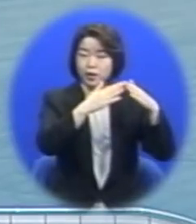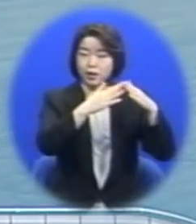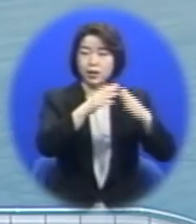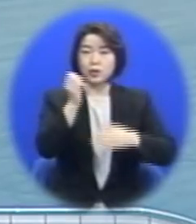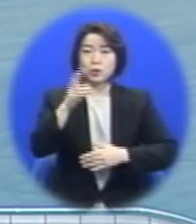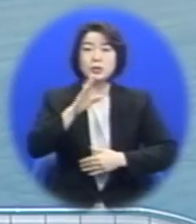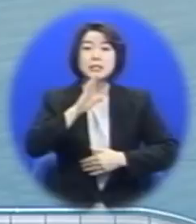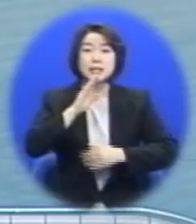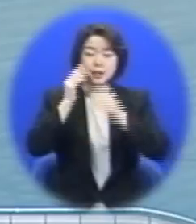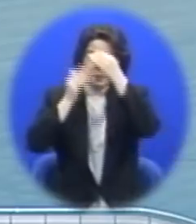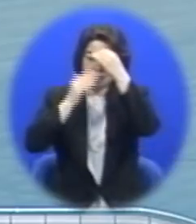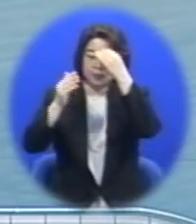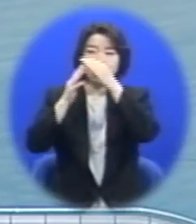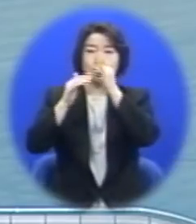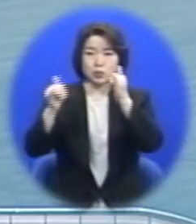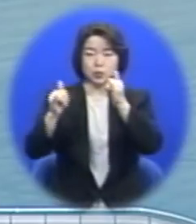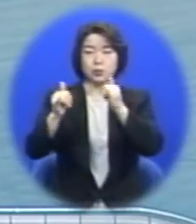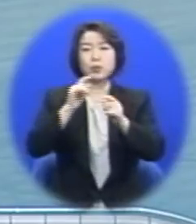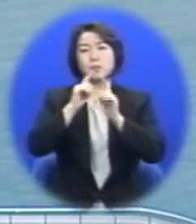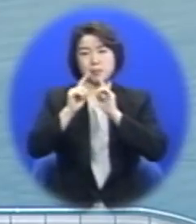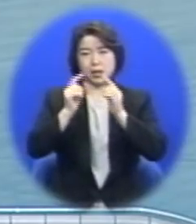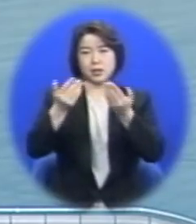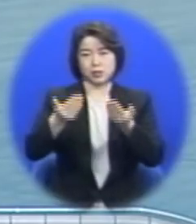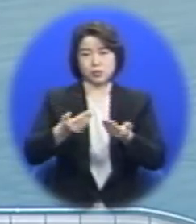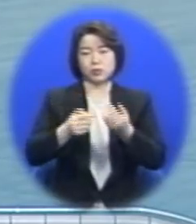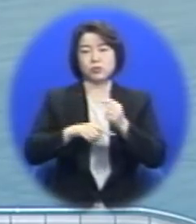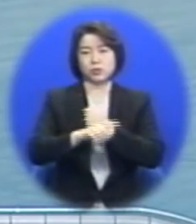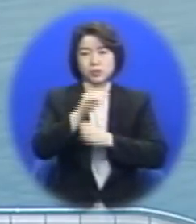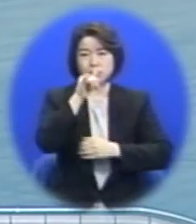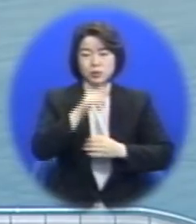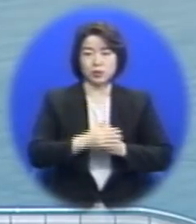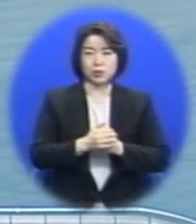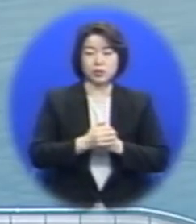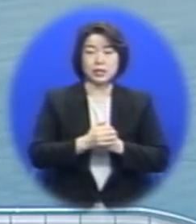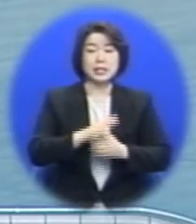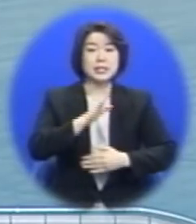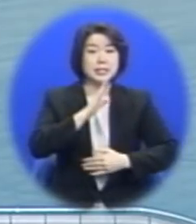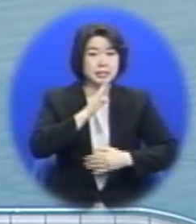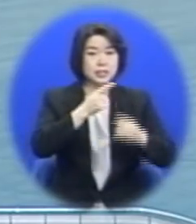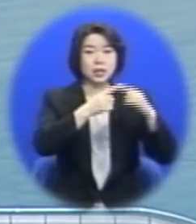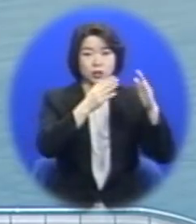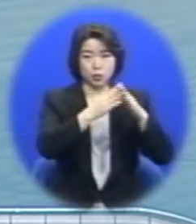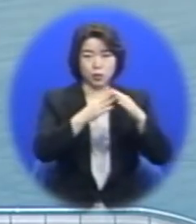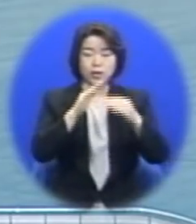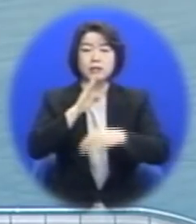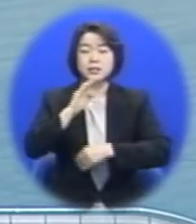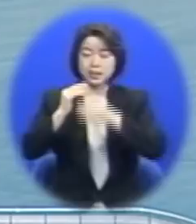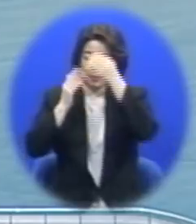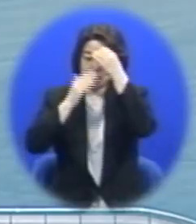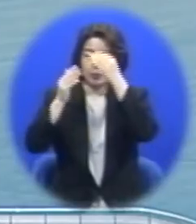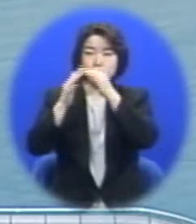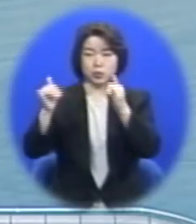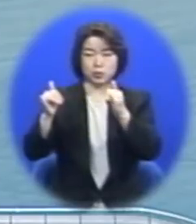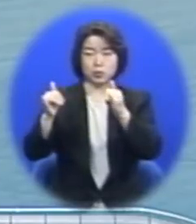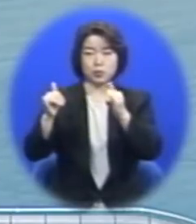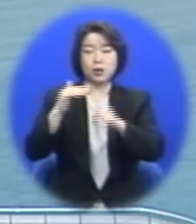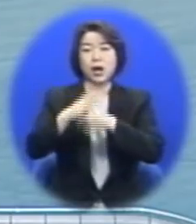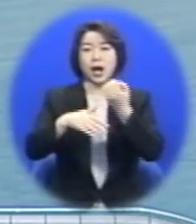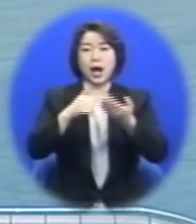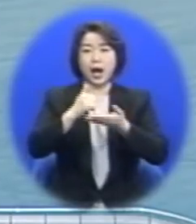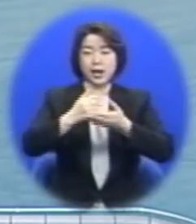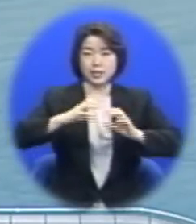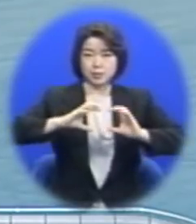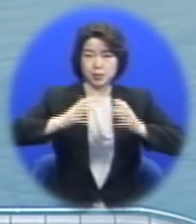그리고 참 성도를 말하는 겁니다. 진정한 교회와 참 성도는 하나님의 나라에